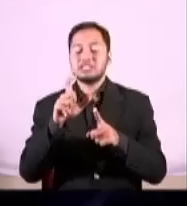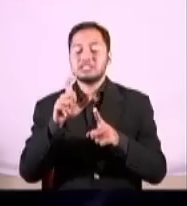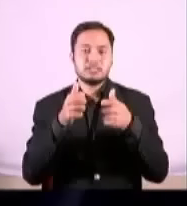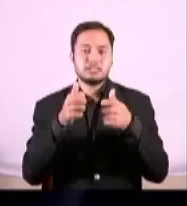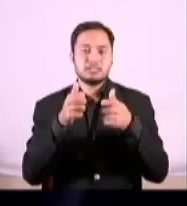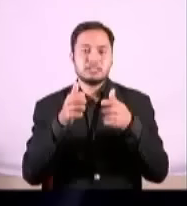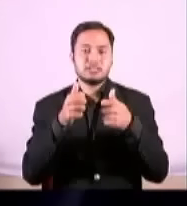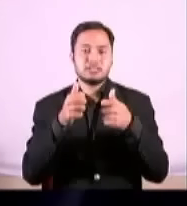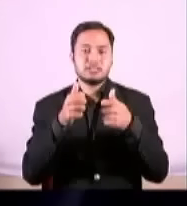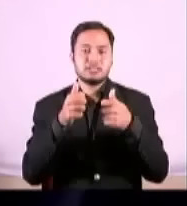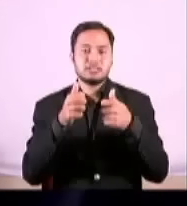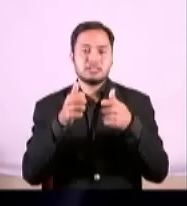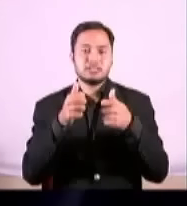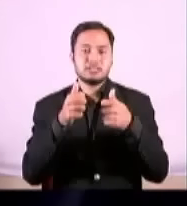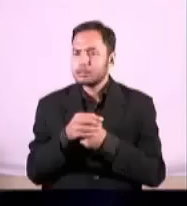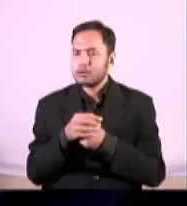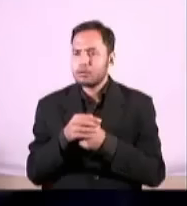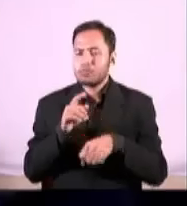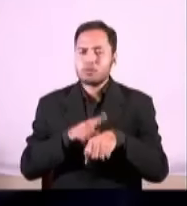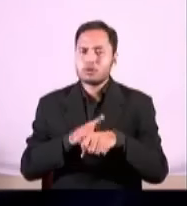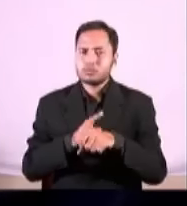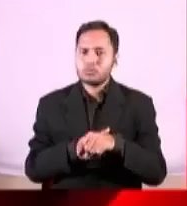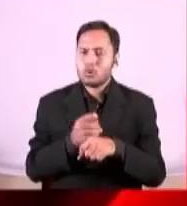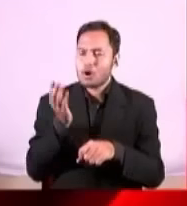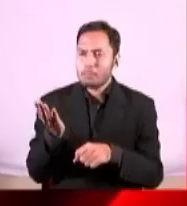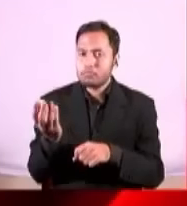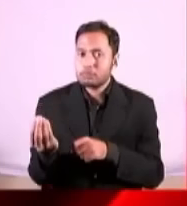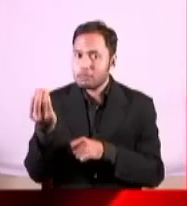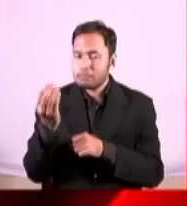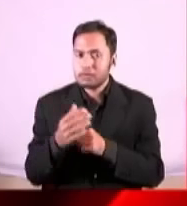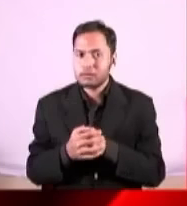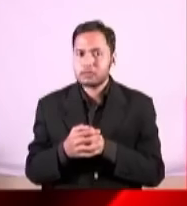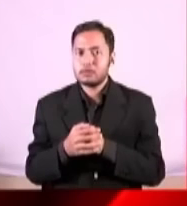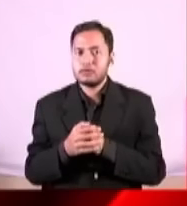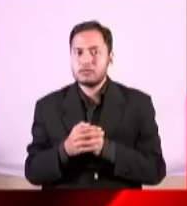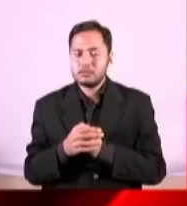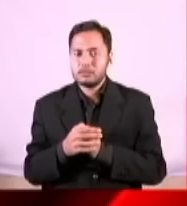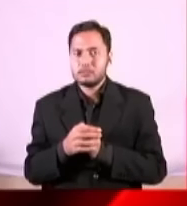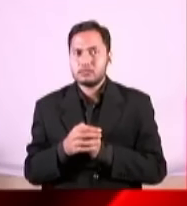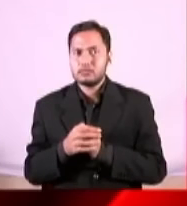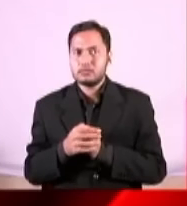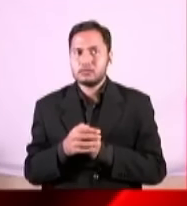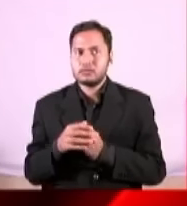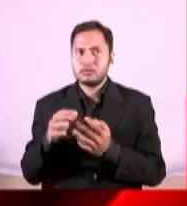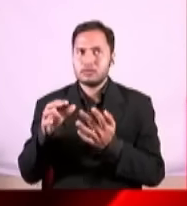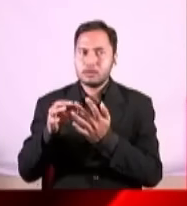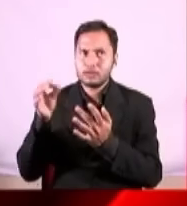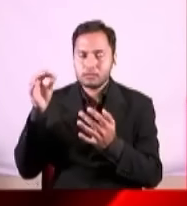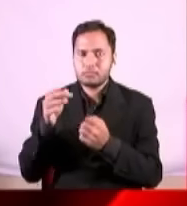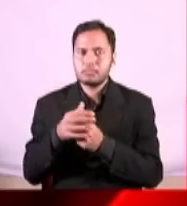lebih milih lebih milih untuk beli X Medan club yang harganya